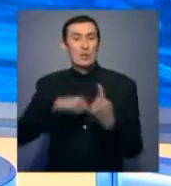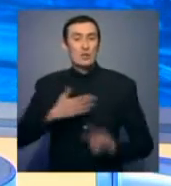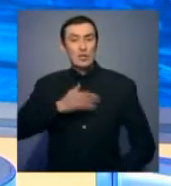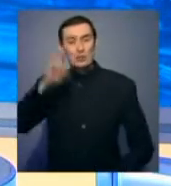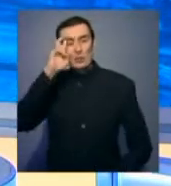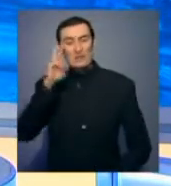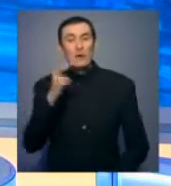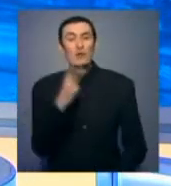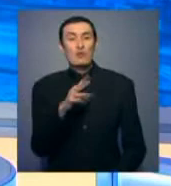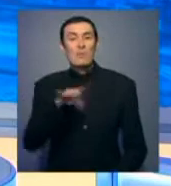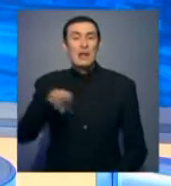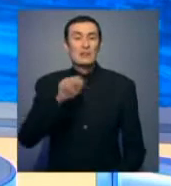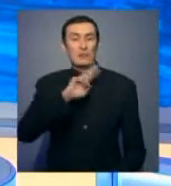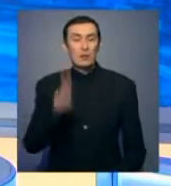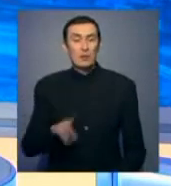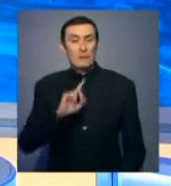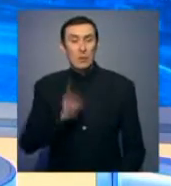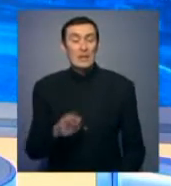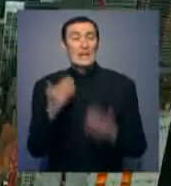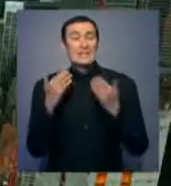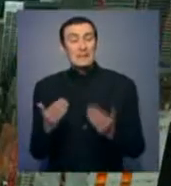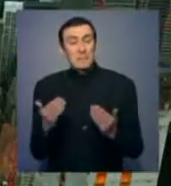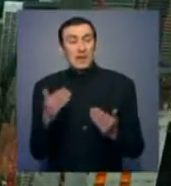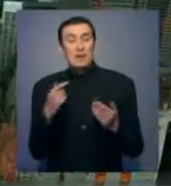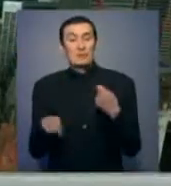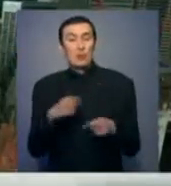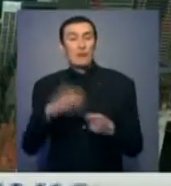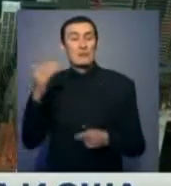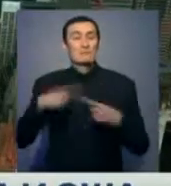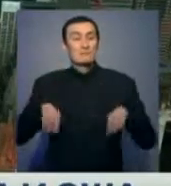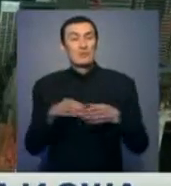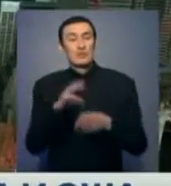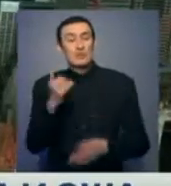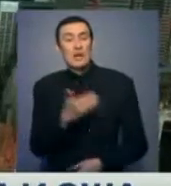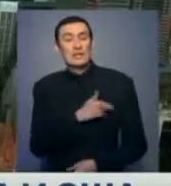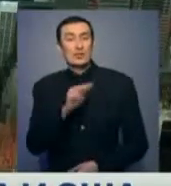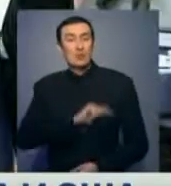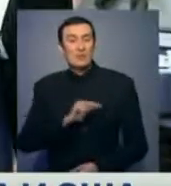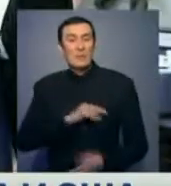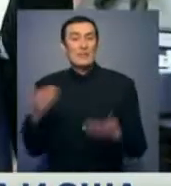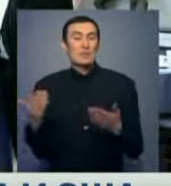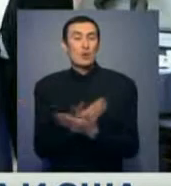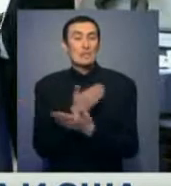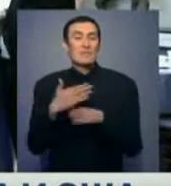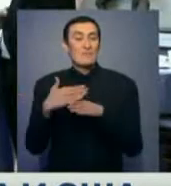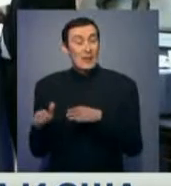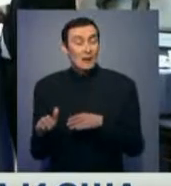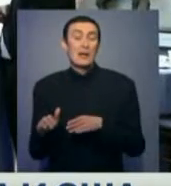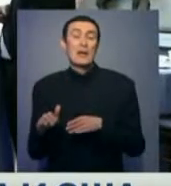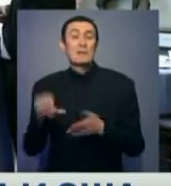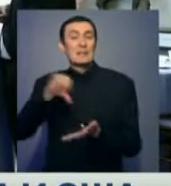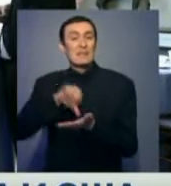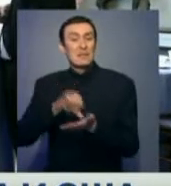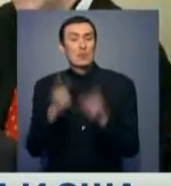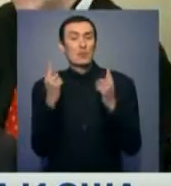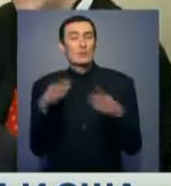странами достиг 2 миллиардов долларов. Теперь деловые круги США стремятся к сотрудничеству в инновационных сферах.